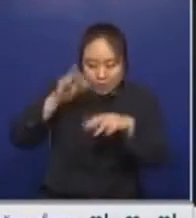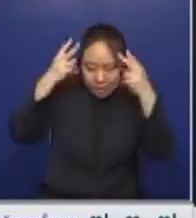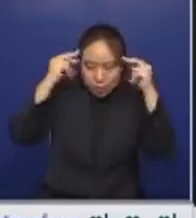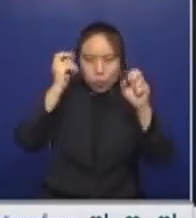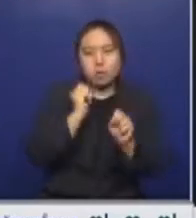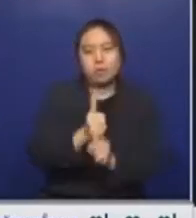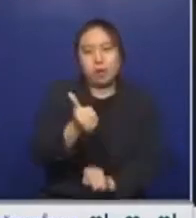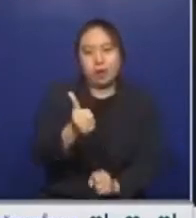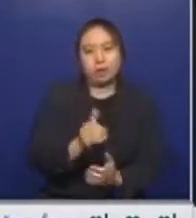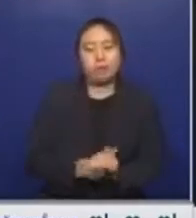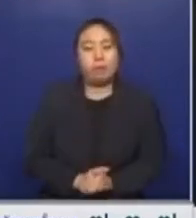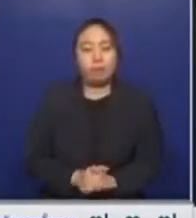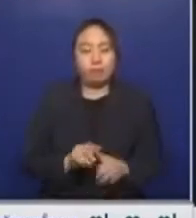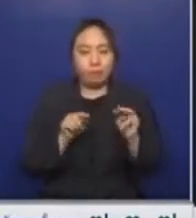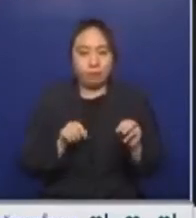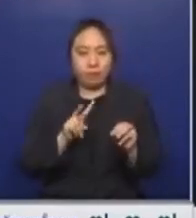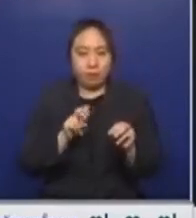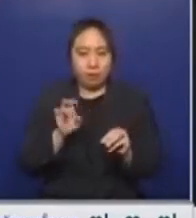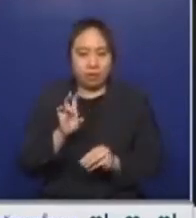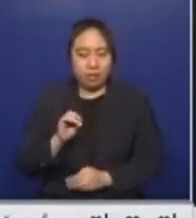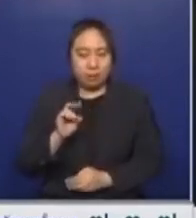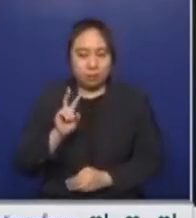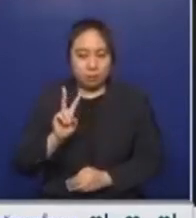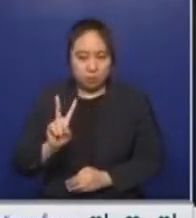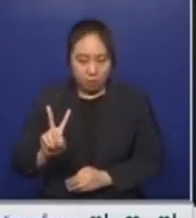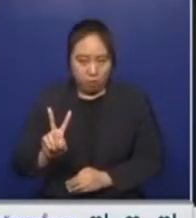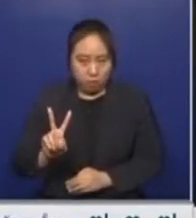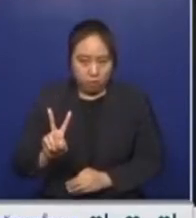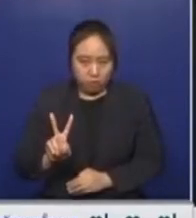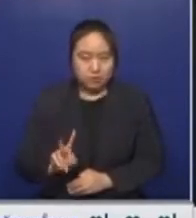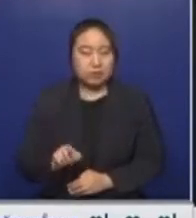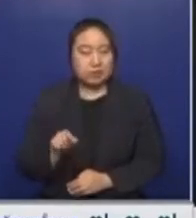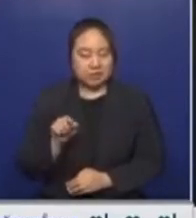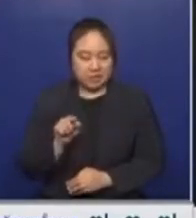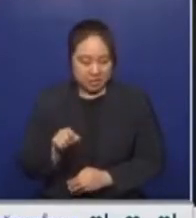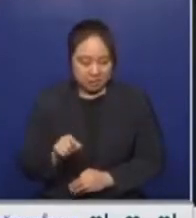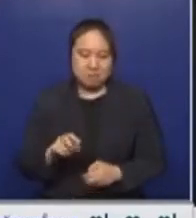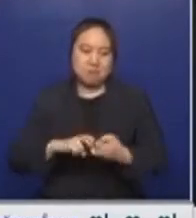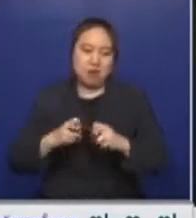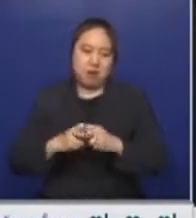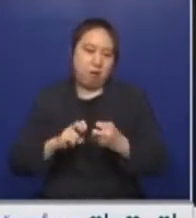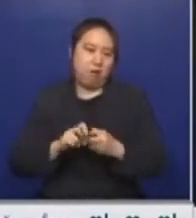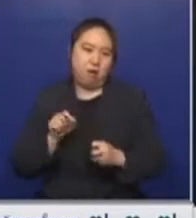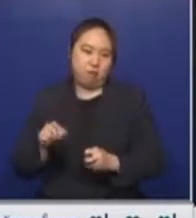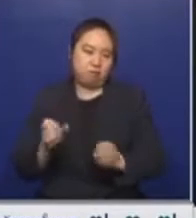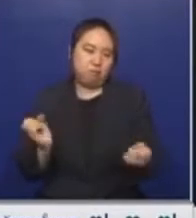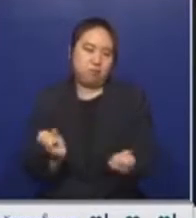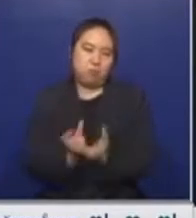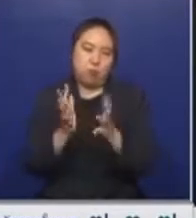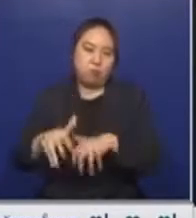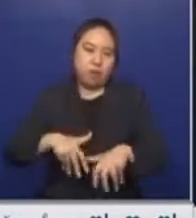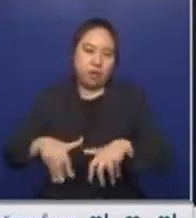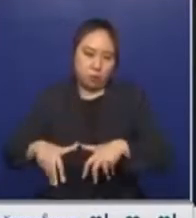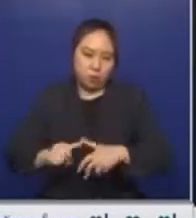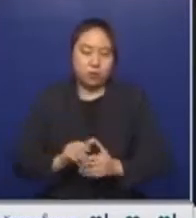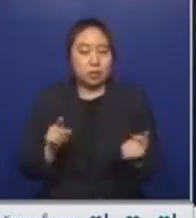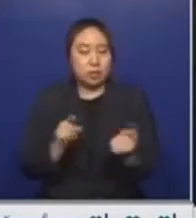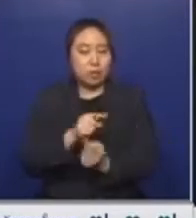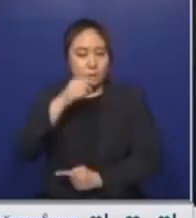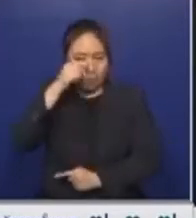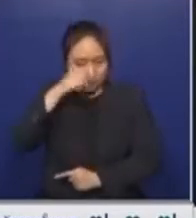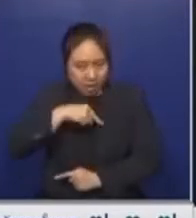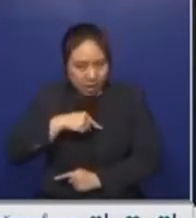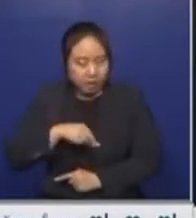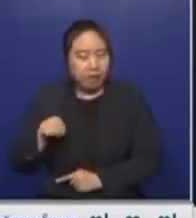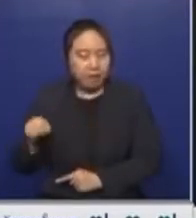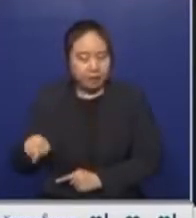ะมาตรา272นี้ทิ้งพิษร้ายเอาไว้ให้กับประชาชนค่ะท่านประธานสังคมไทยได้ตกผลึกเรื่องนาย